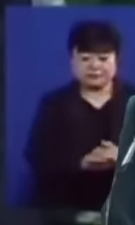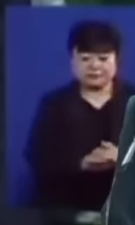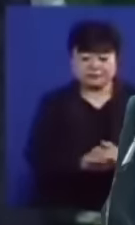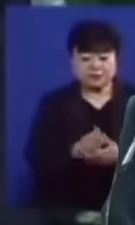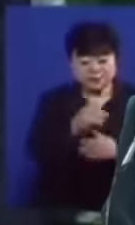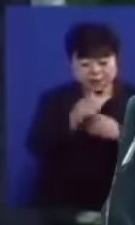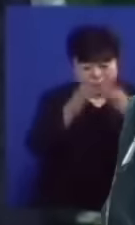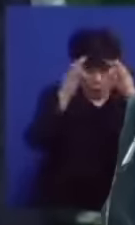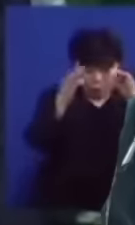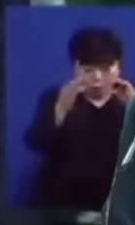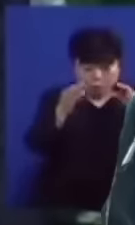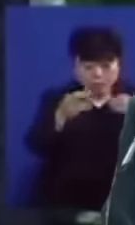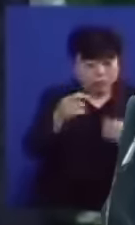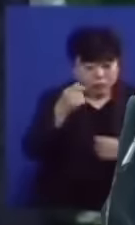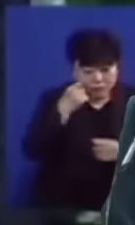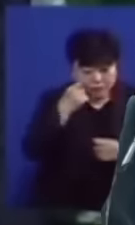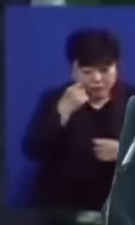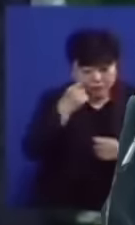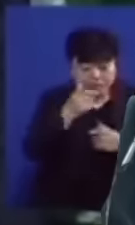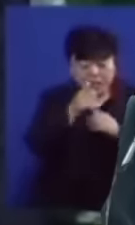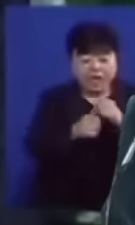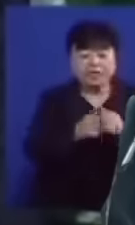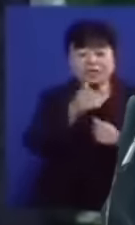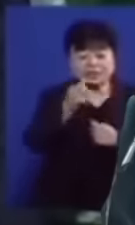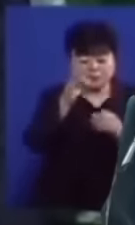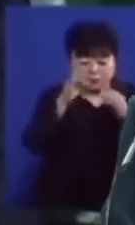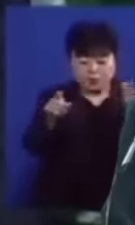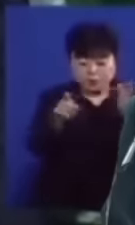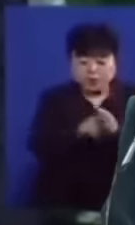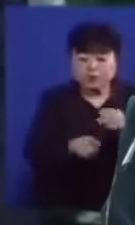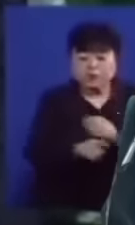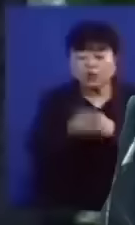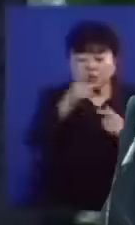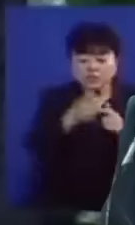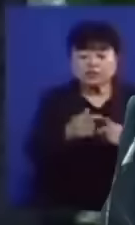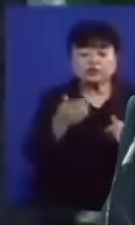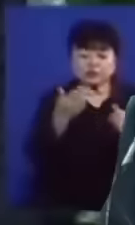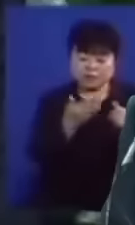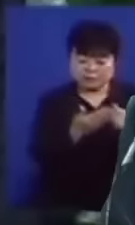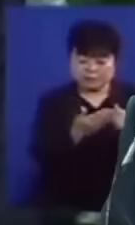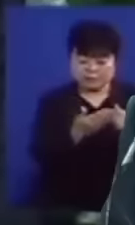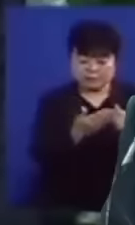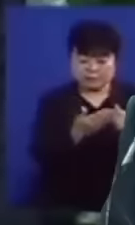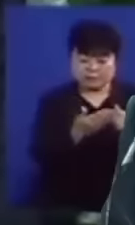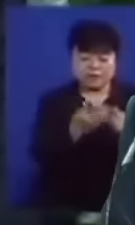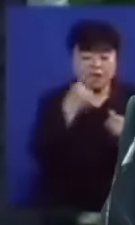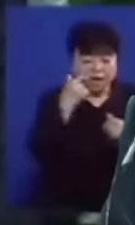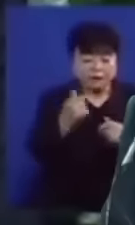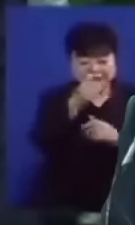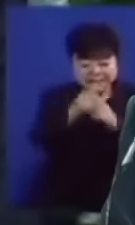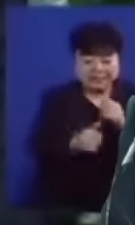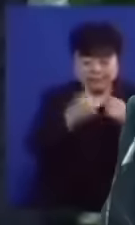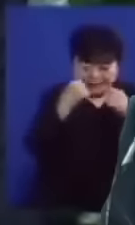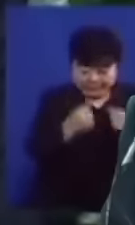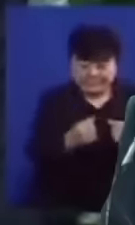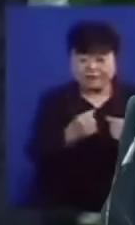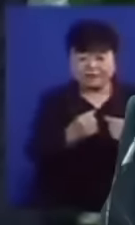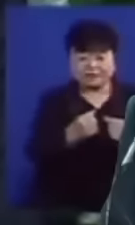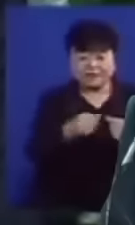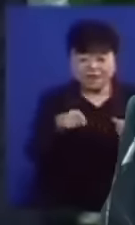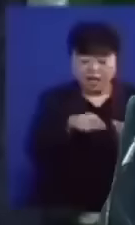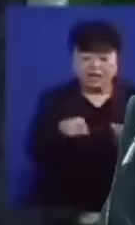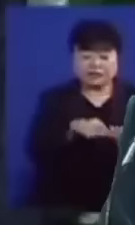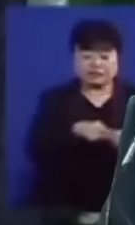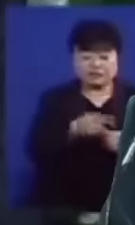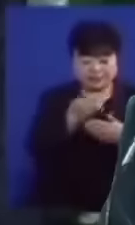않아요. 하나님을 왜 믿습니까? 어떻게 믿습니까? 예수님께서 아버지 하나님이 계신 것을